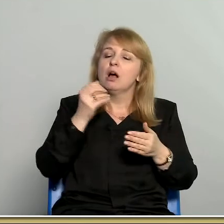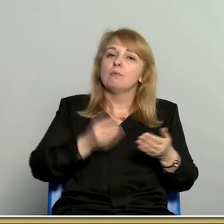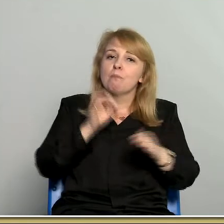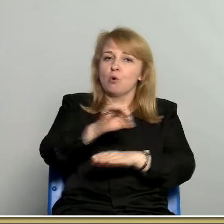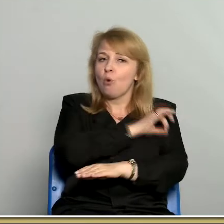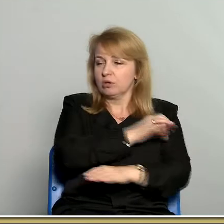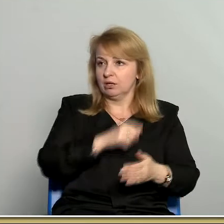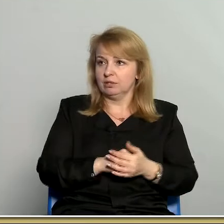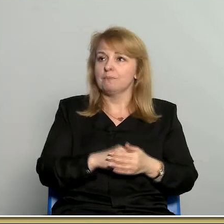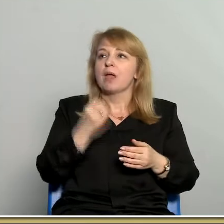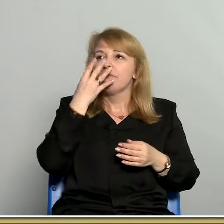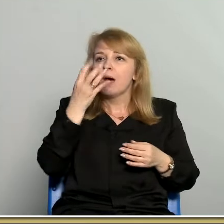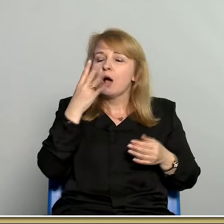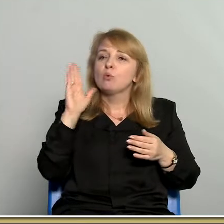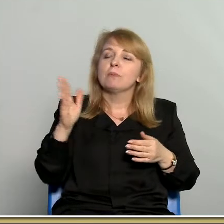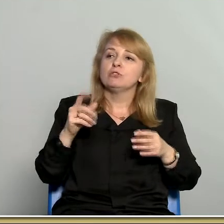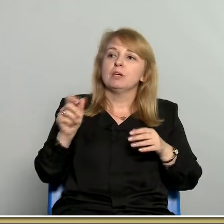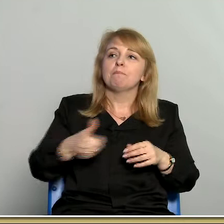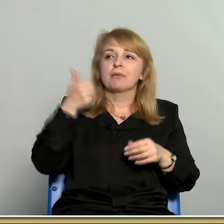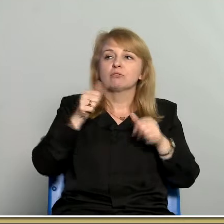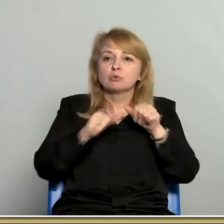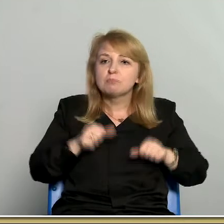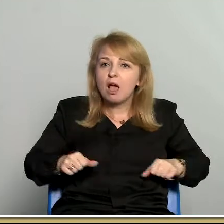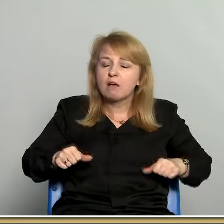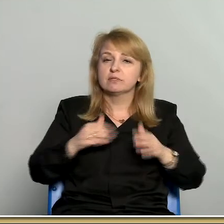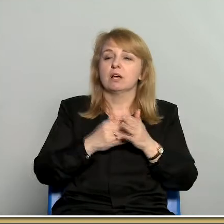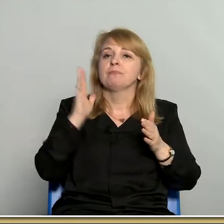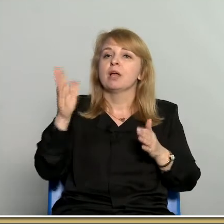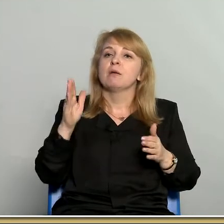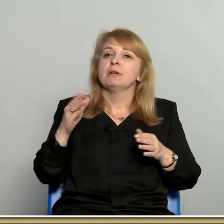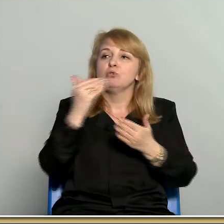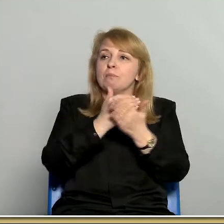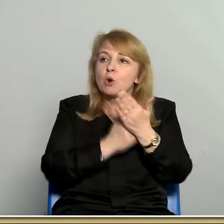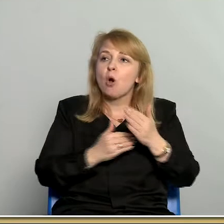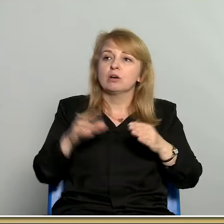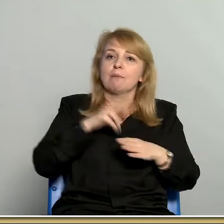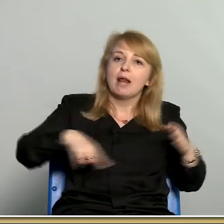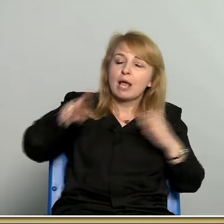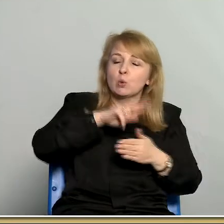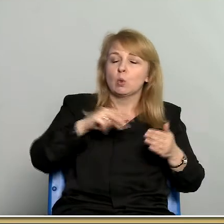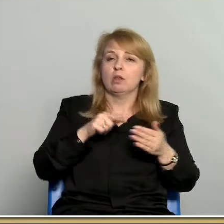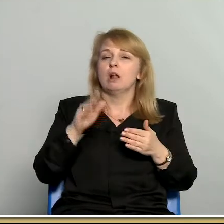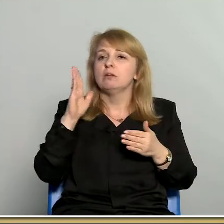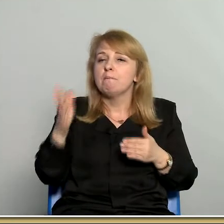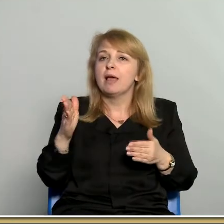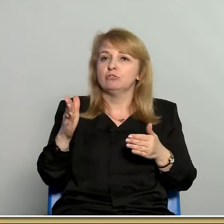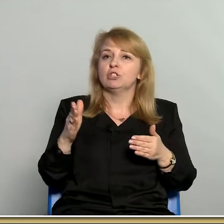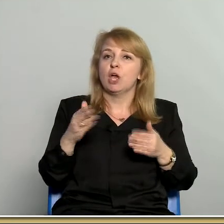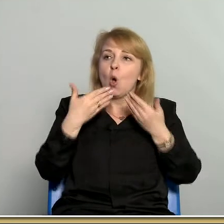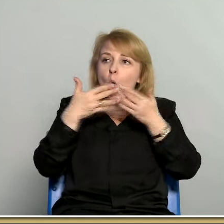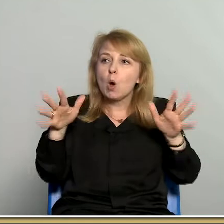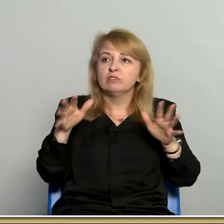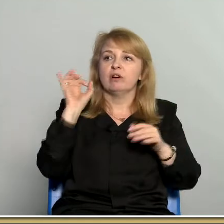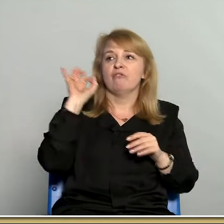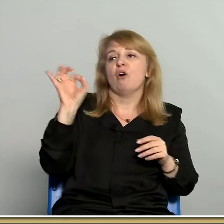będzie pierwszy komitet monitorujący, regionalny program, na którym będziemy otwierać